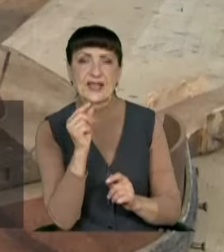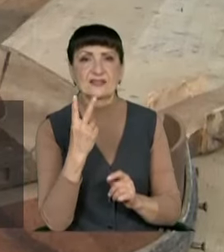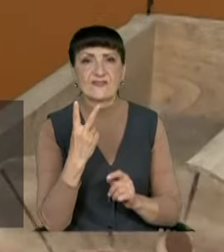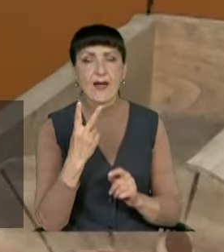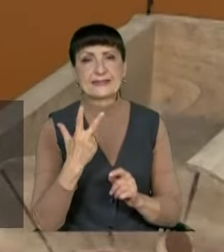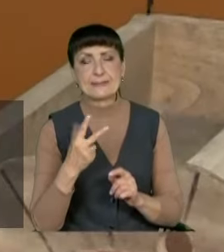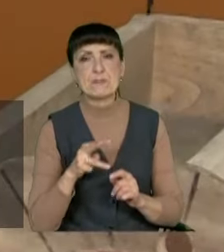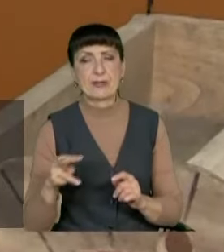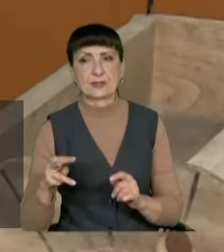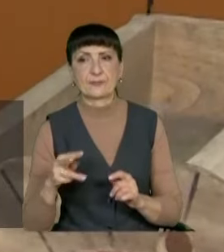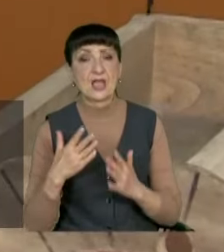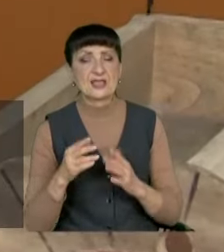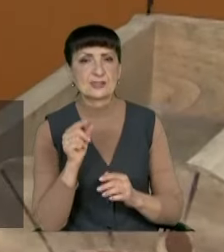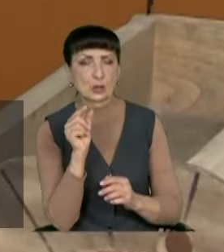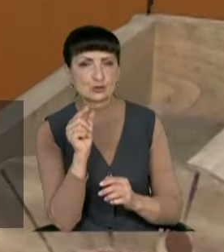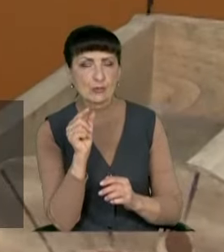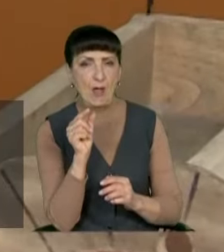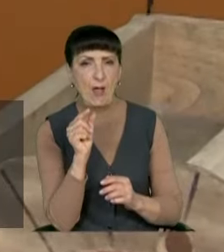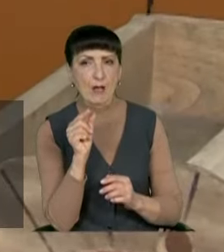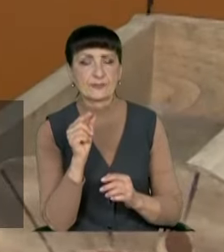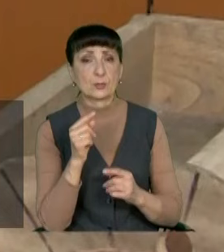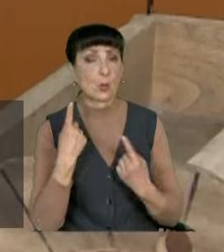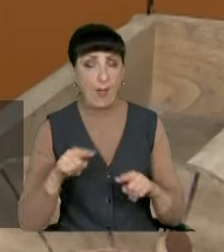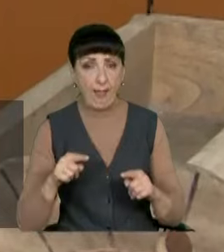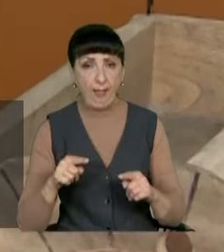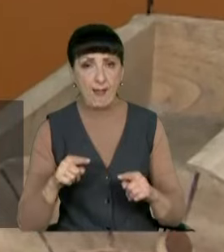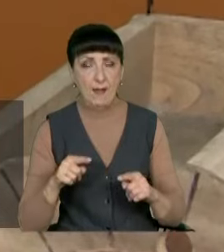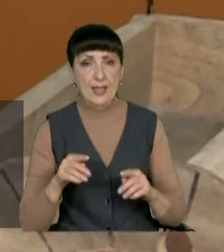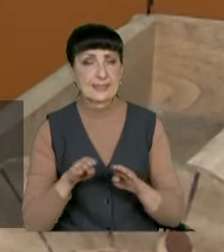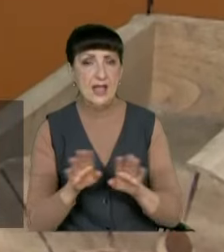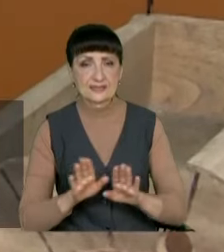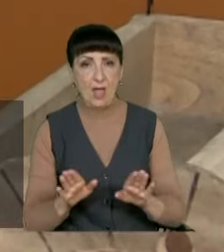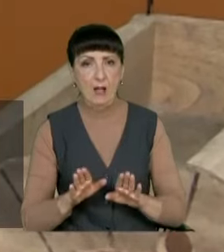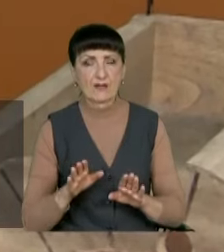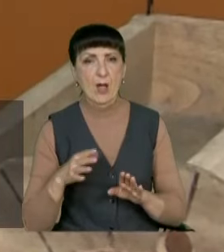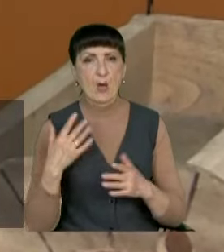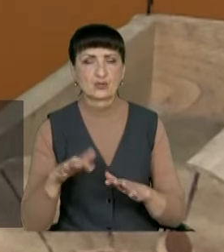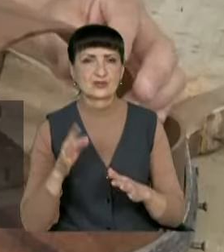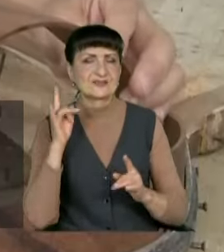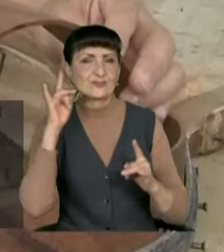должна быть. Если толщина где-то не так одинакова,